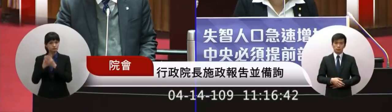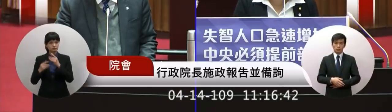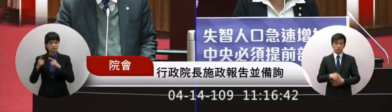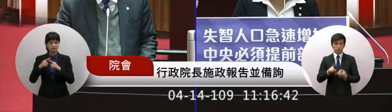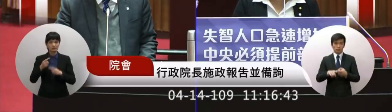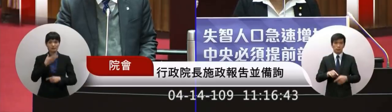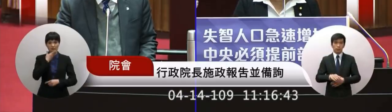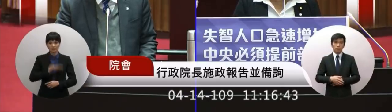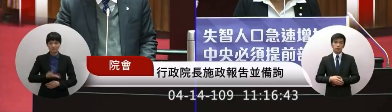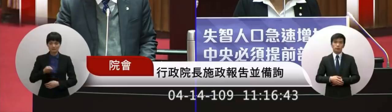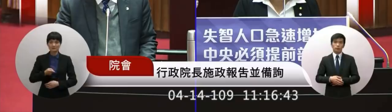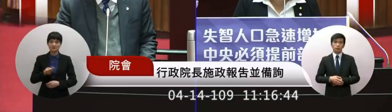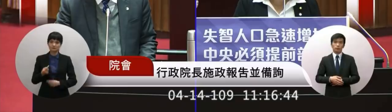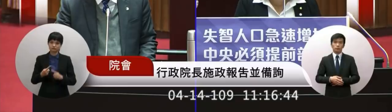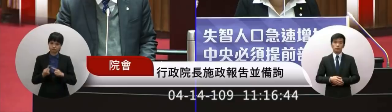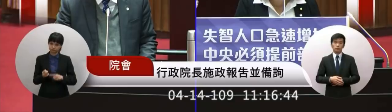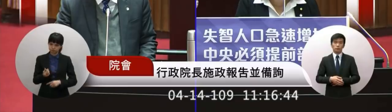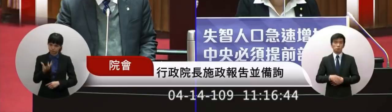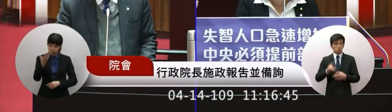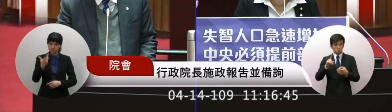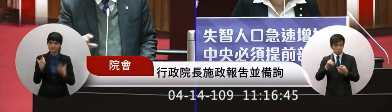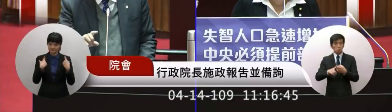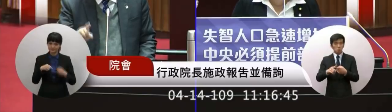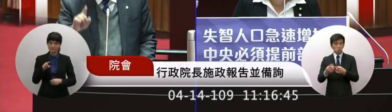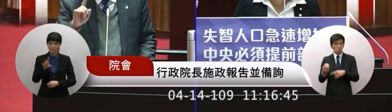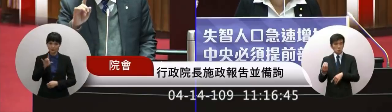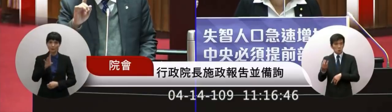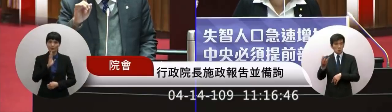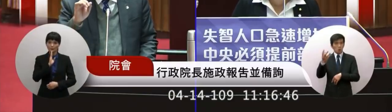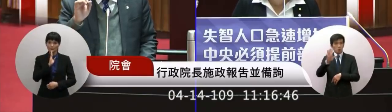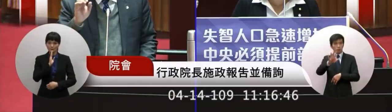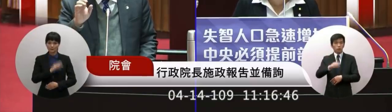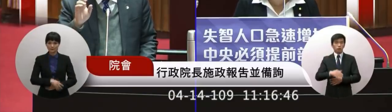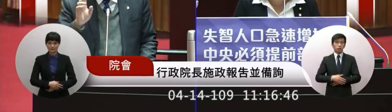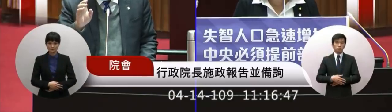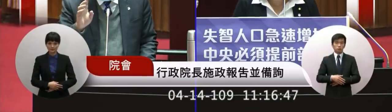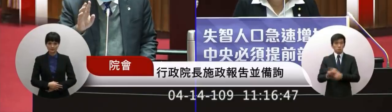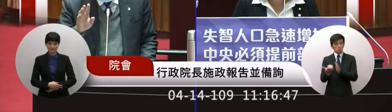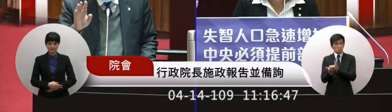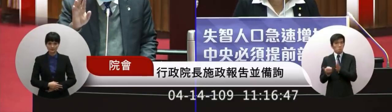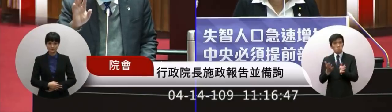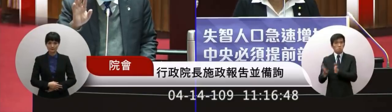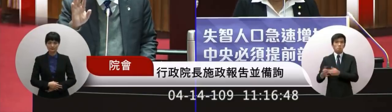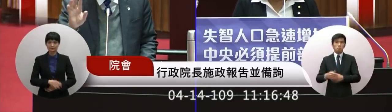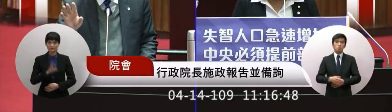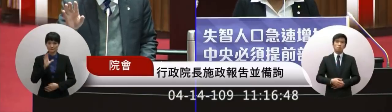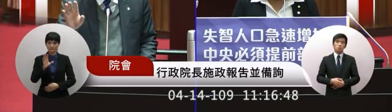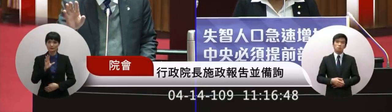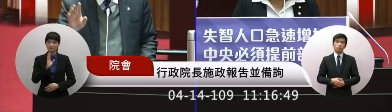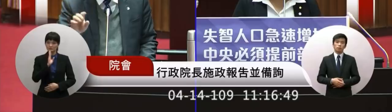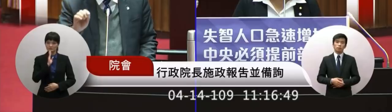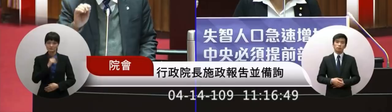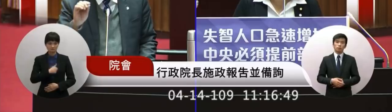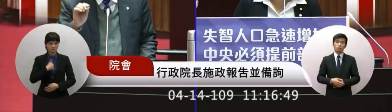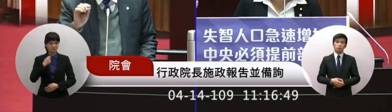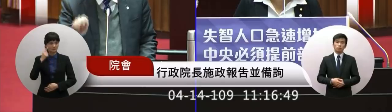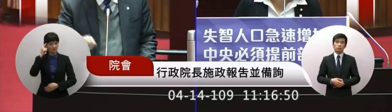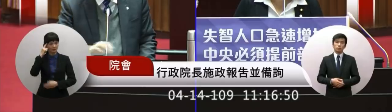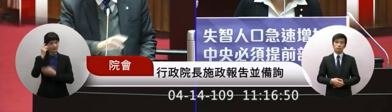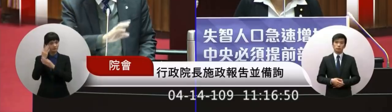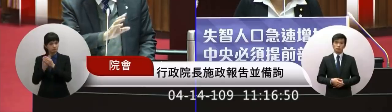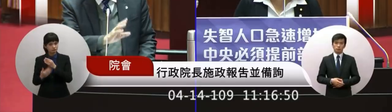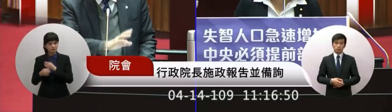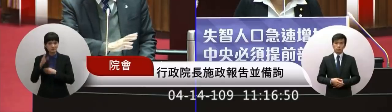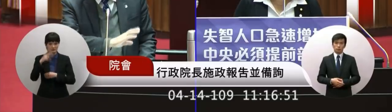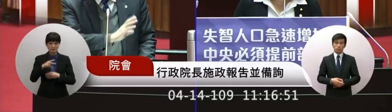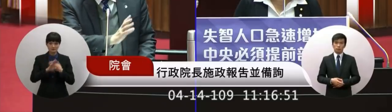的所以我們沒有裡面對 本來就是越來越多我們要超前有的是純粹私自有的是一直